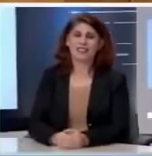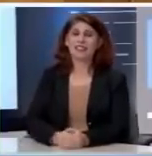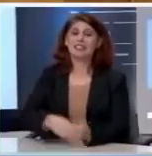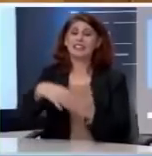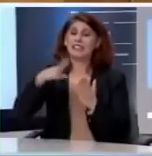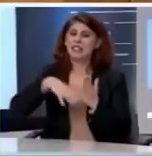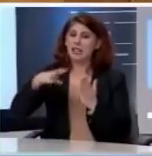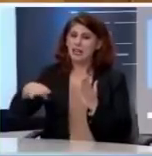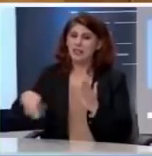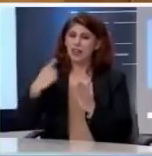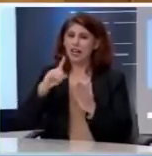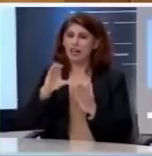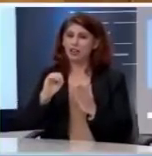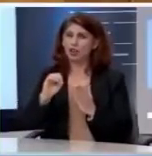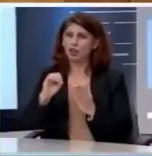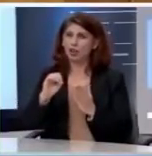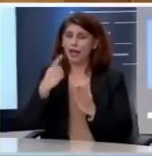σελίδα